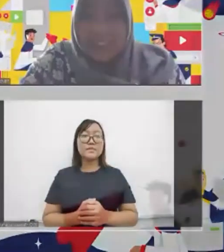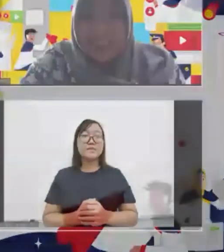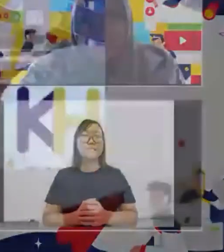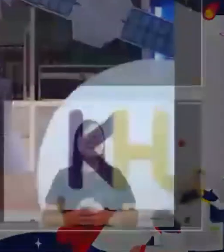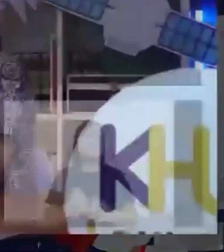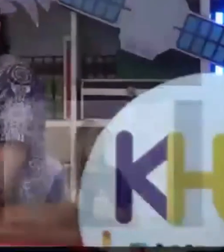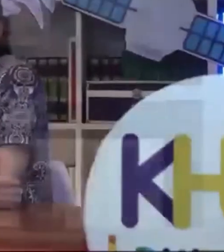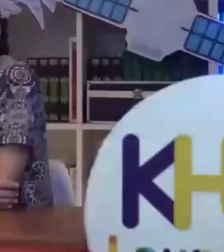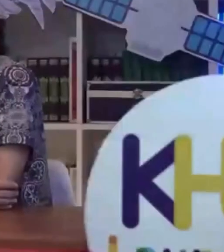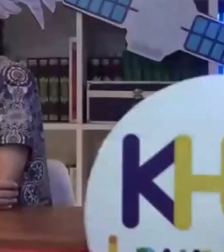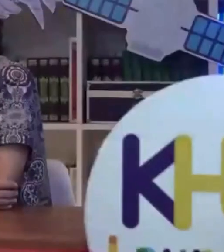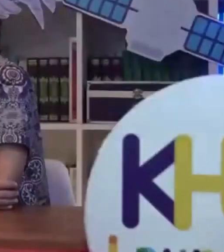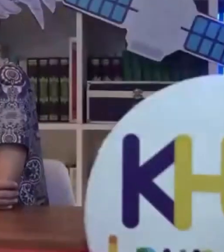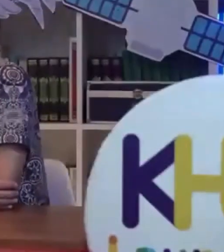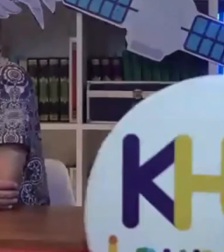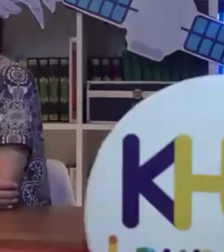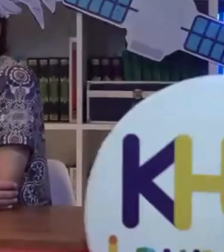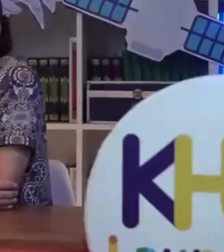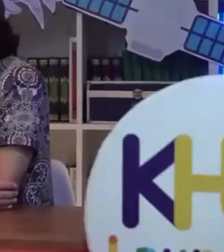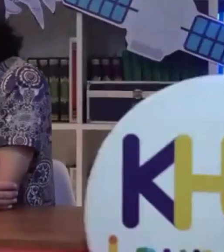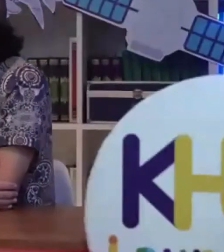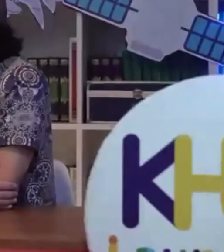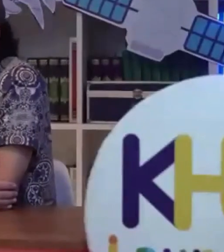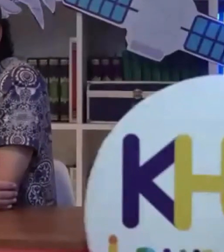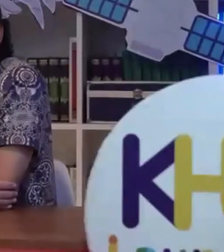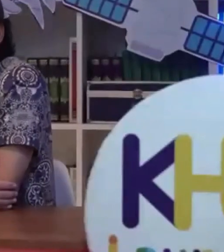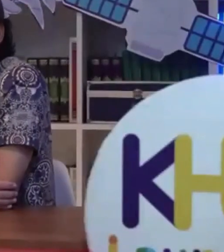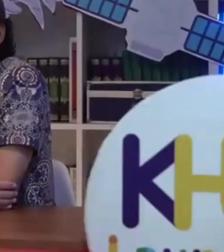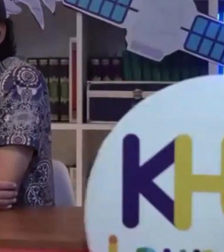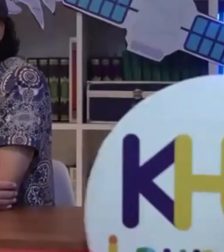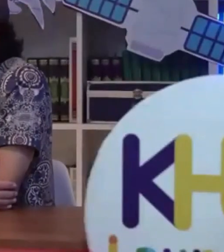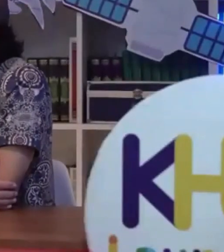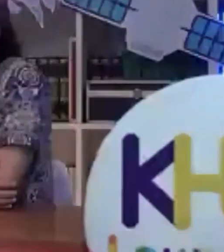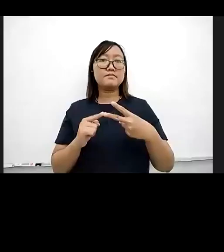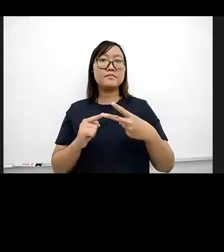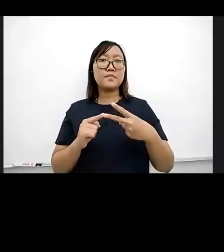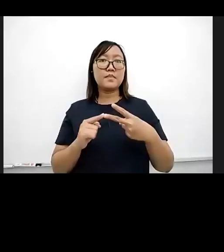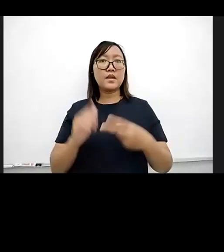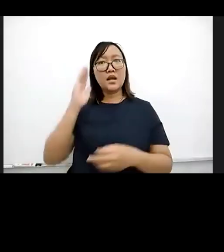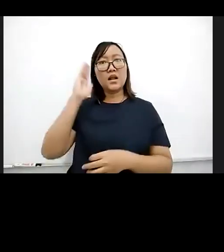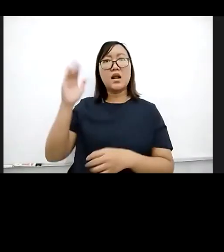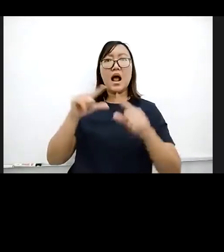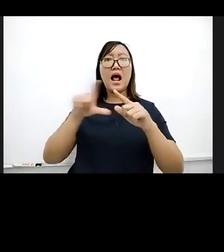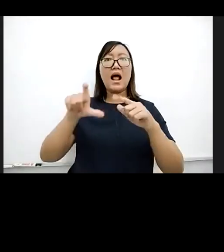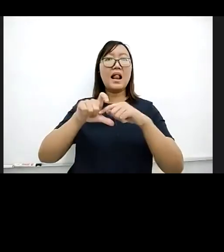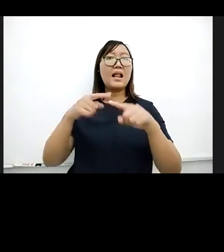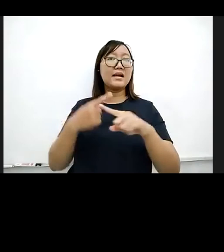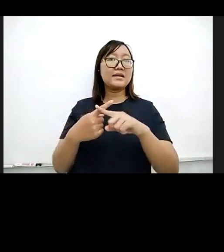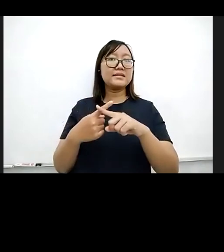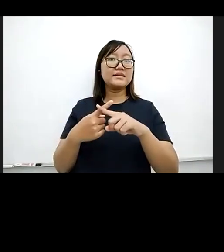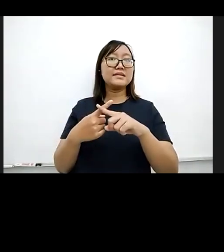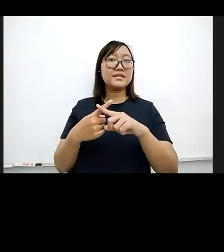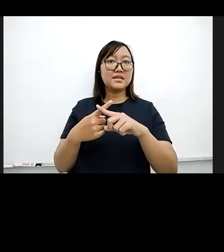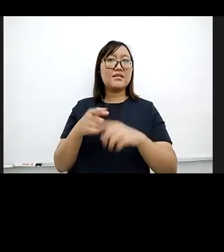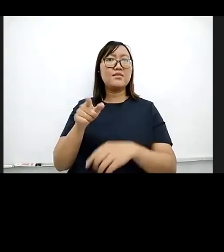kita lanjut ke berikutnya kita akan sapa Alex Sorry Alex membuat